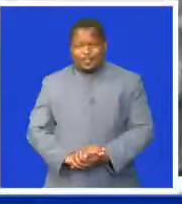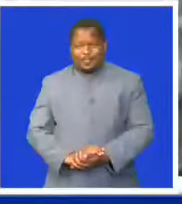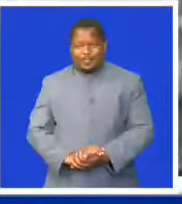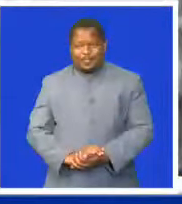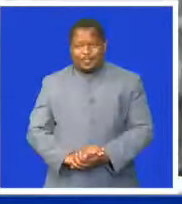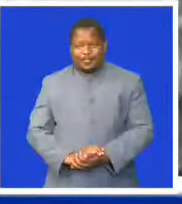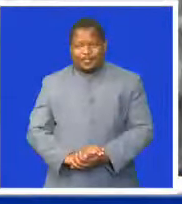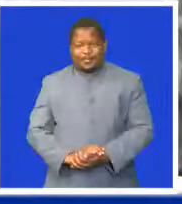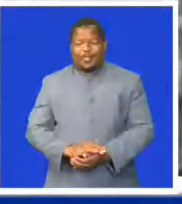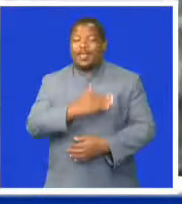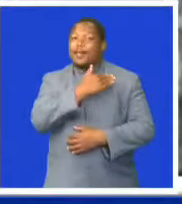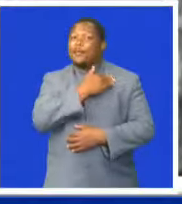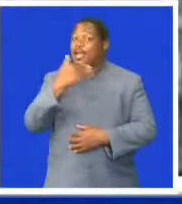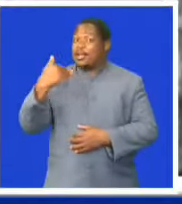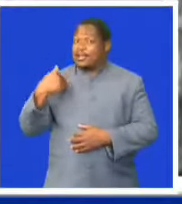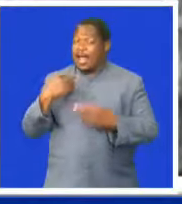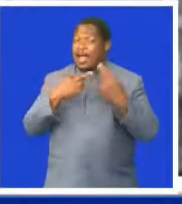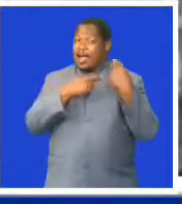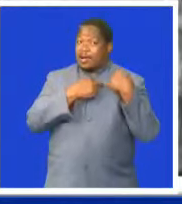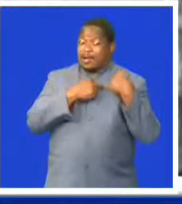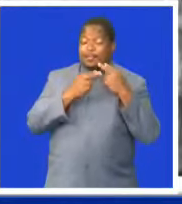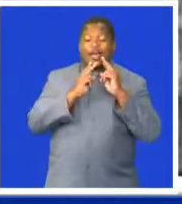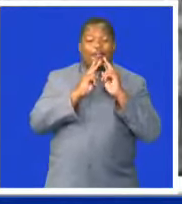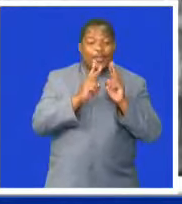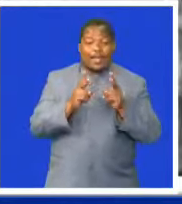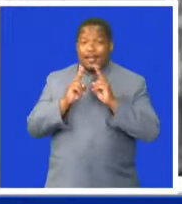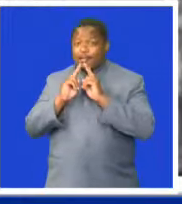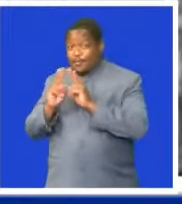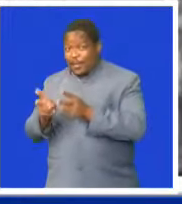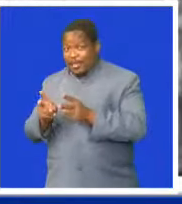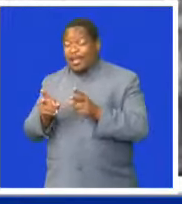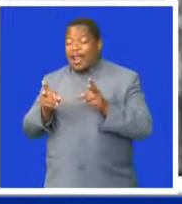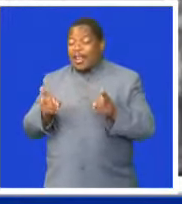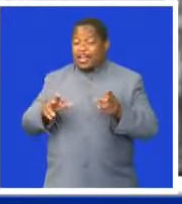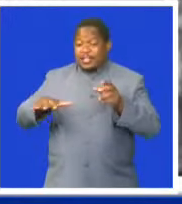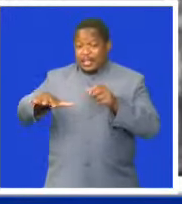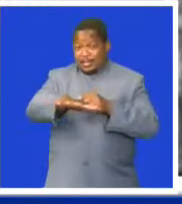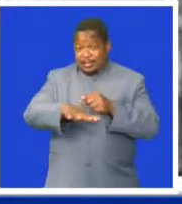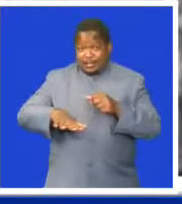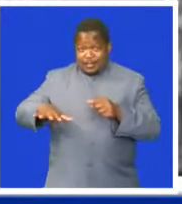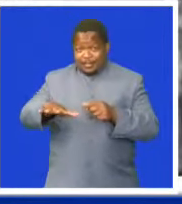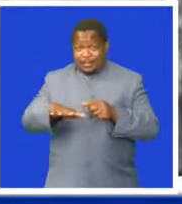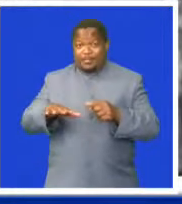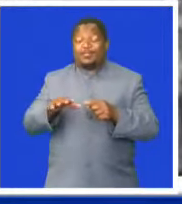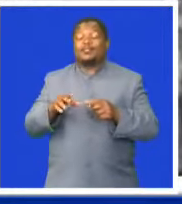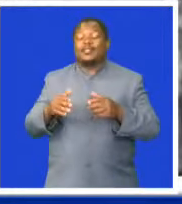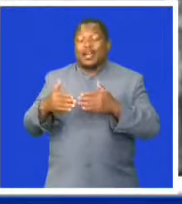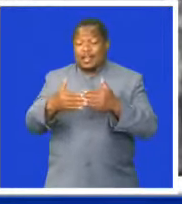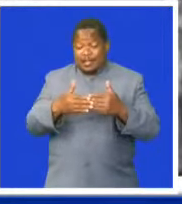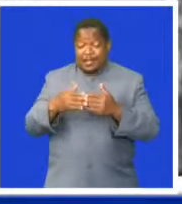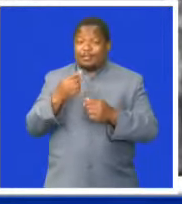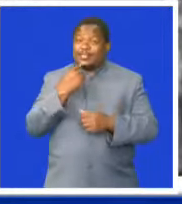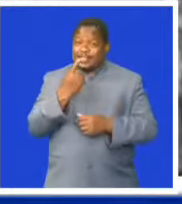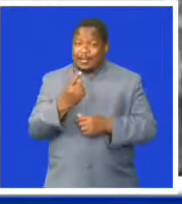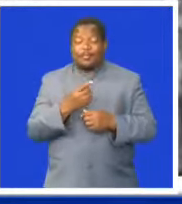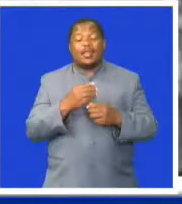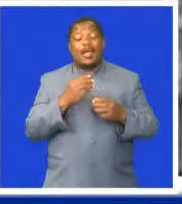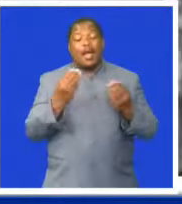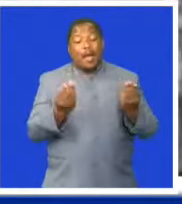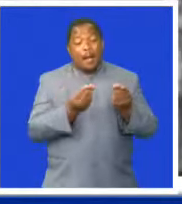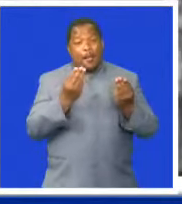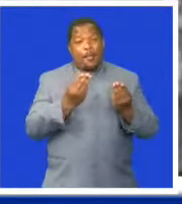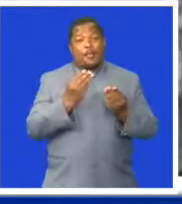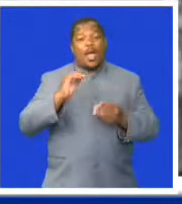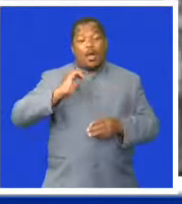Induna yelitiko lwetekuvakasha Tindzaba temvelo ithi-ke kumcoka ukuthi bomake labangamalunga ephalamende babe nelwati ngeTindzaba tekuguquguquka